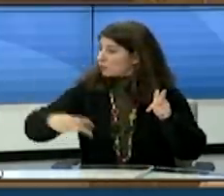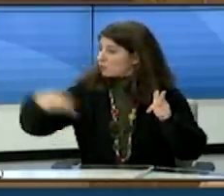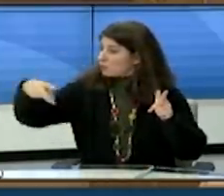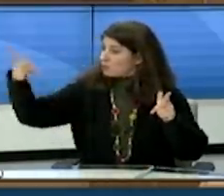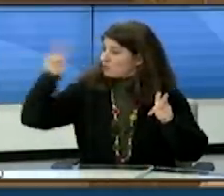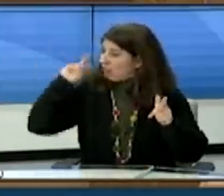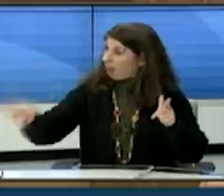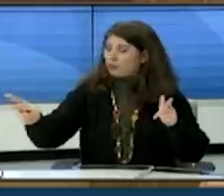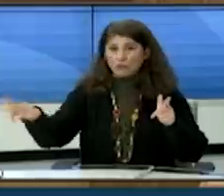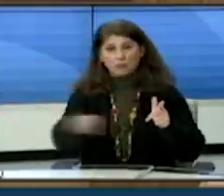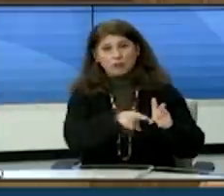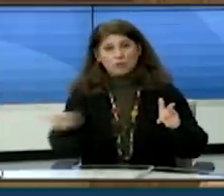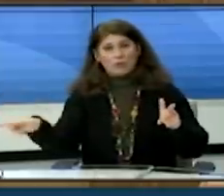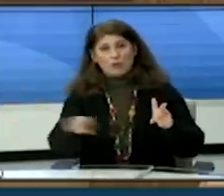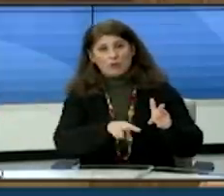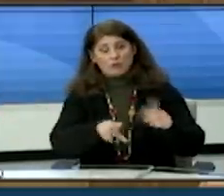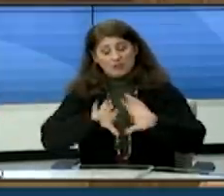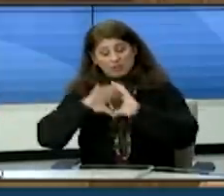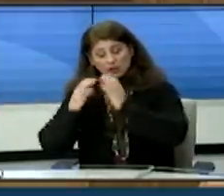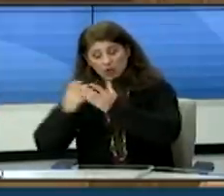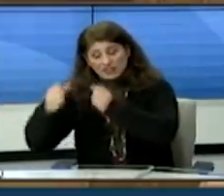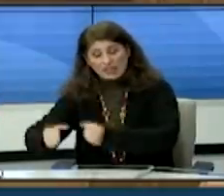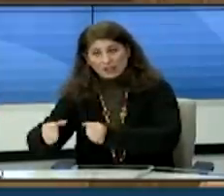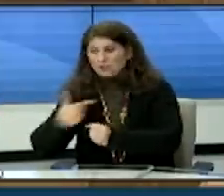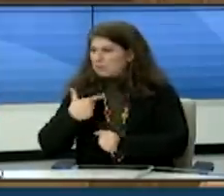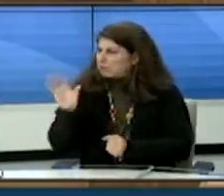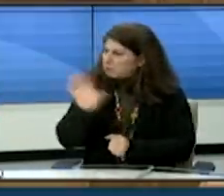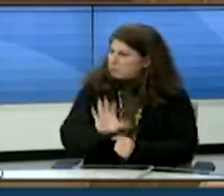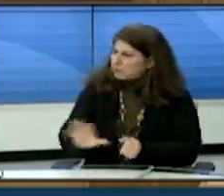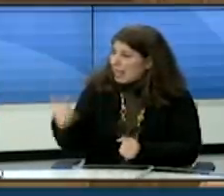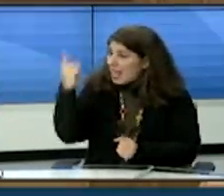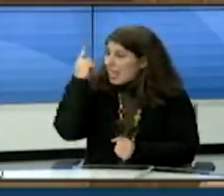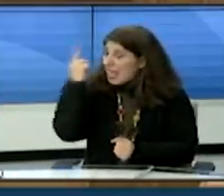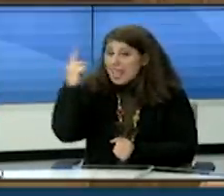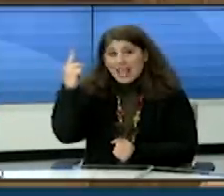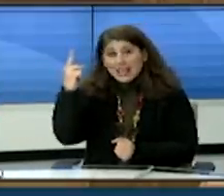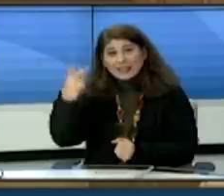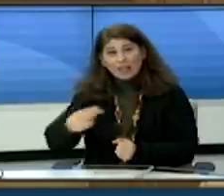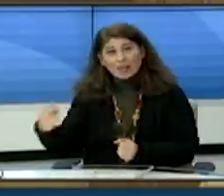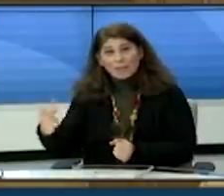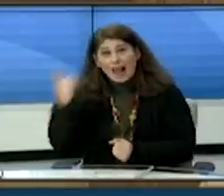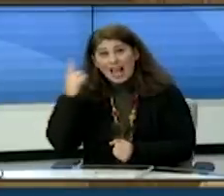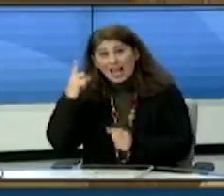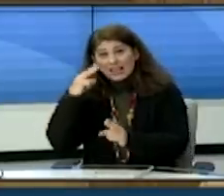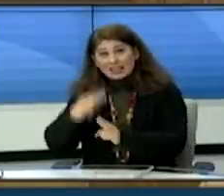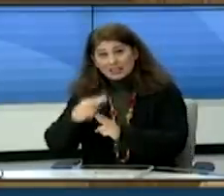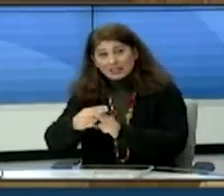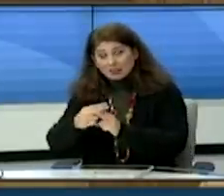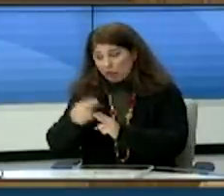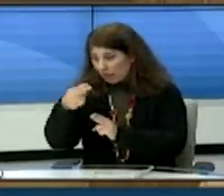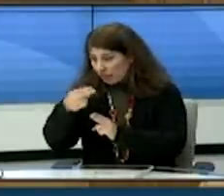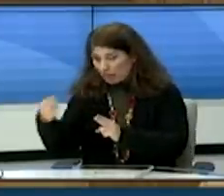για τη συνολική στάση σας. Γιατί πραγματικά ψάχνουμε να βρούμε ένα ζήτημα, ένα κρίσιμο